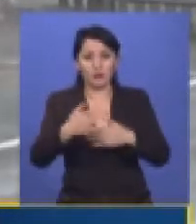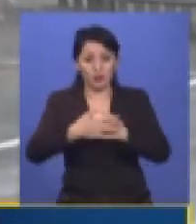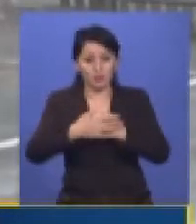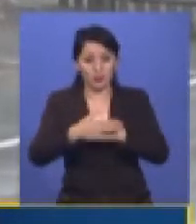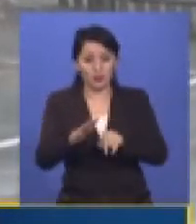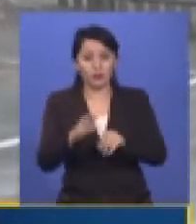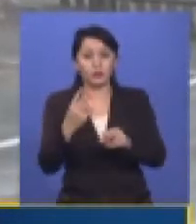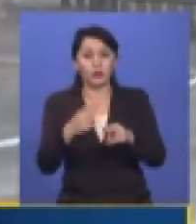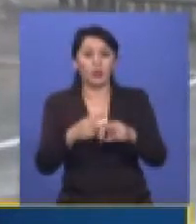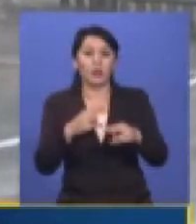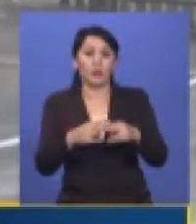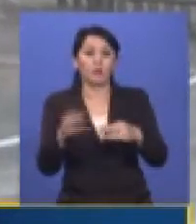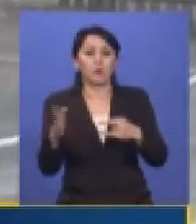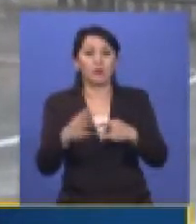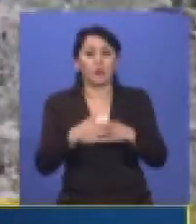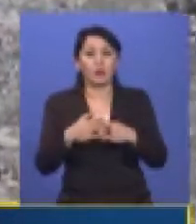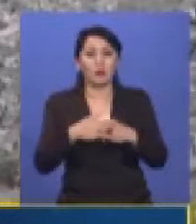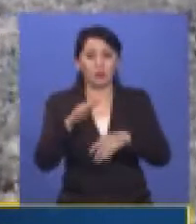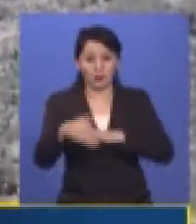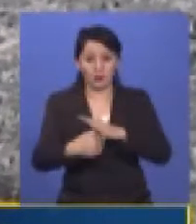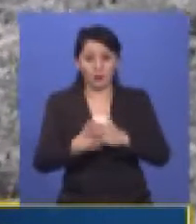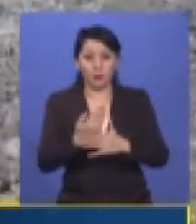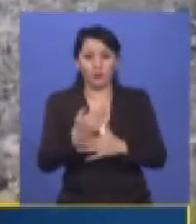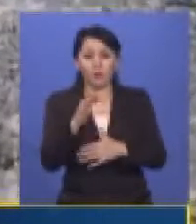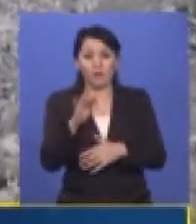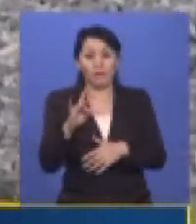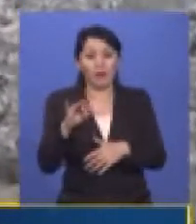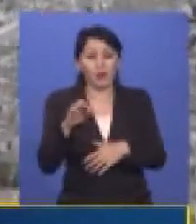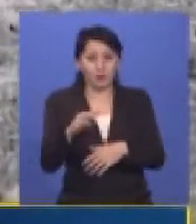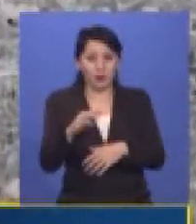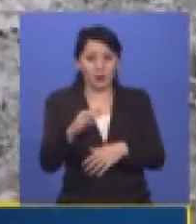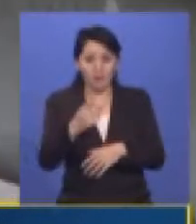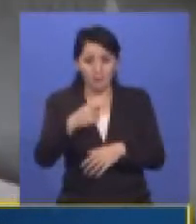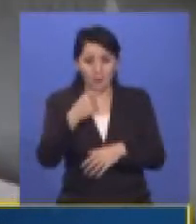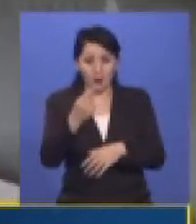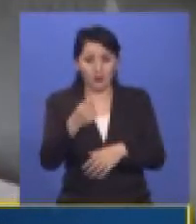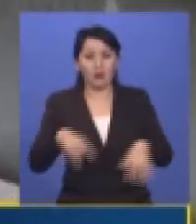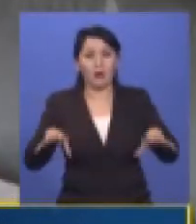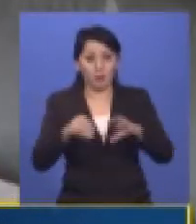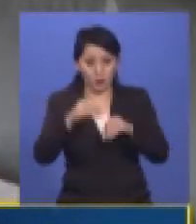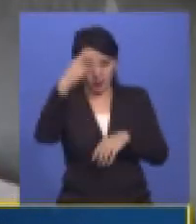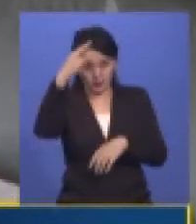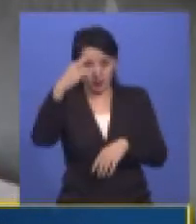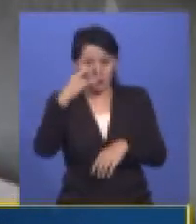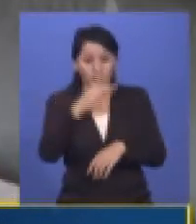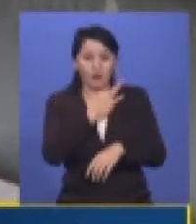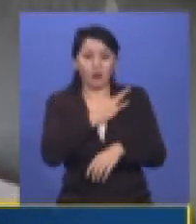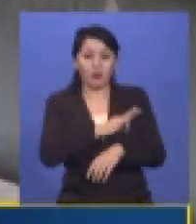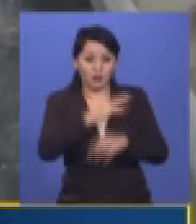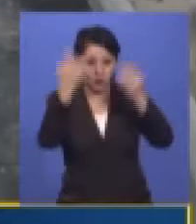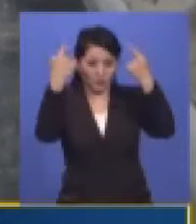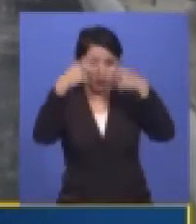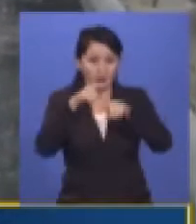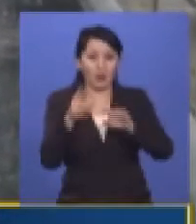араларына темір жабынды орнатылады. Кейін қайта асфальтпен жабылады. Мамандардың айтуынша, бұл бүкіл Қазақстанда қолданылып жүрген